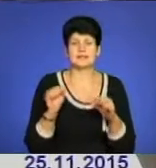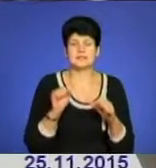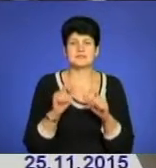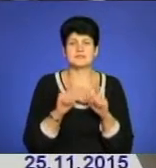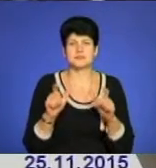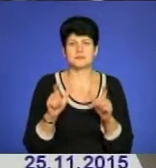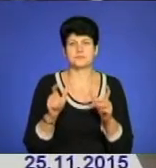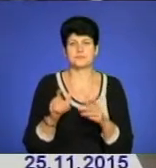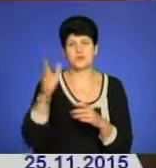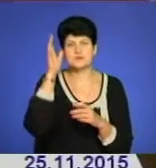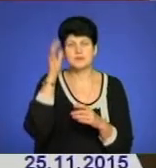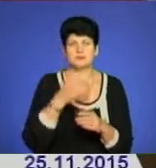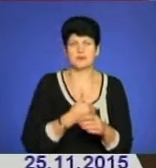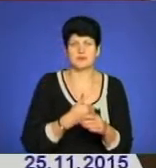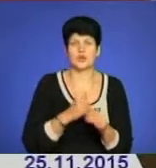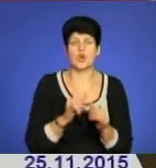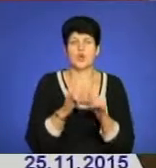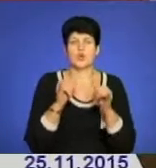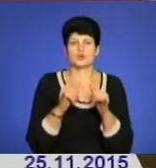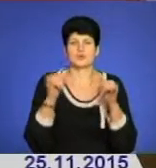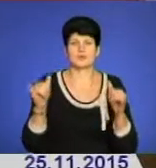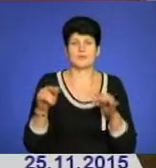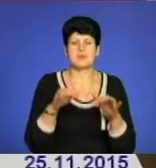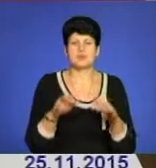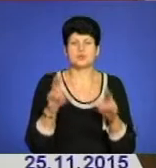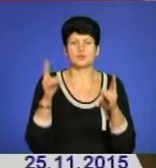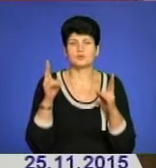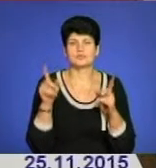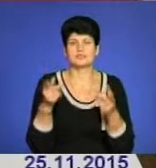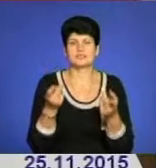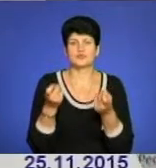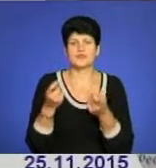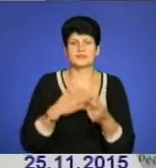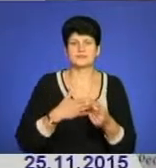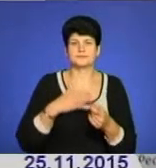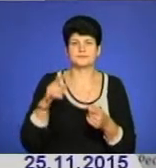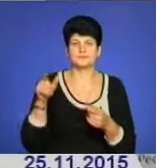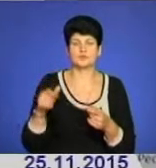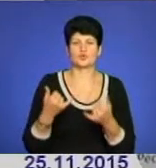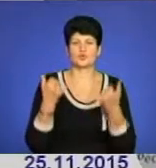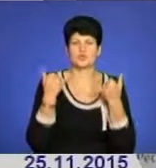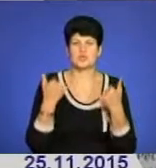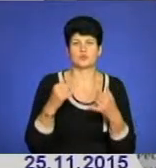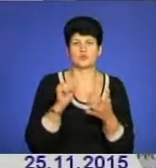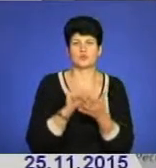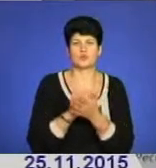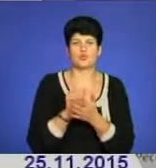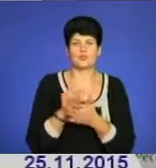культури з ініціативою розширювати мережу кіноклубів, щоб залучати нашого глядача до сучасного документального кіно.